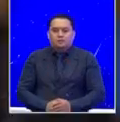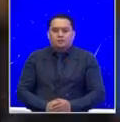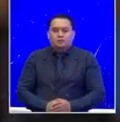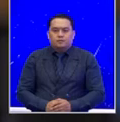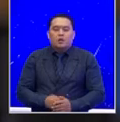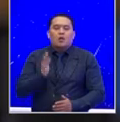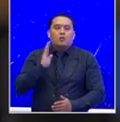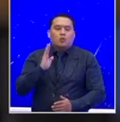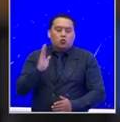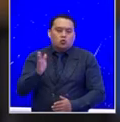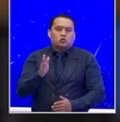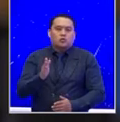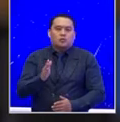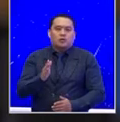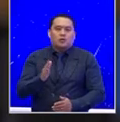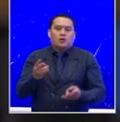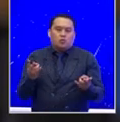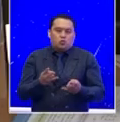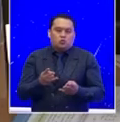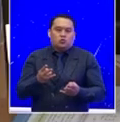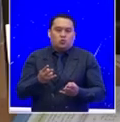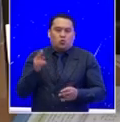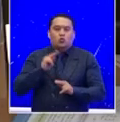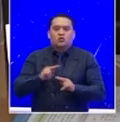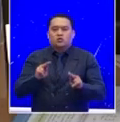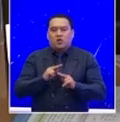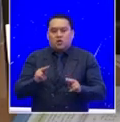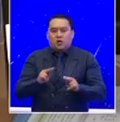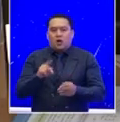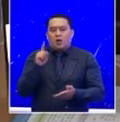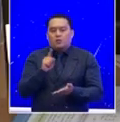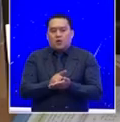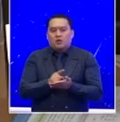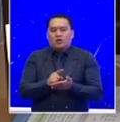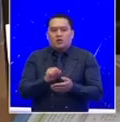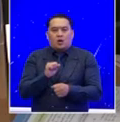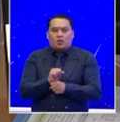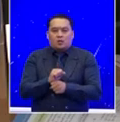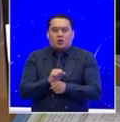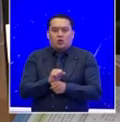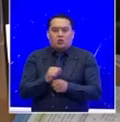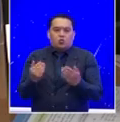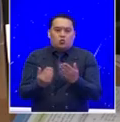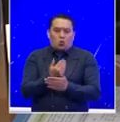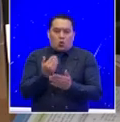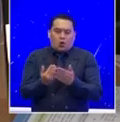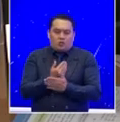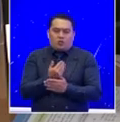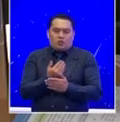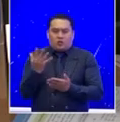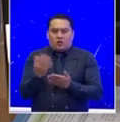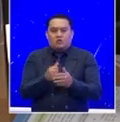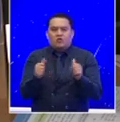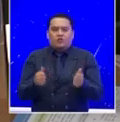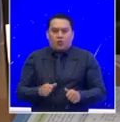проанализировать в дальнейшем. Или нам нужно будет учителям уже, опять же, не стоять на месте, а применять все новые и новые какие-то, находить